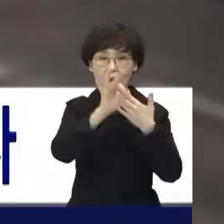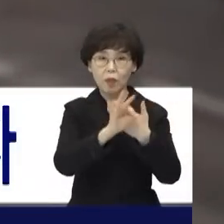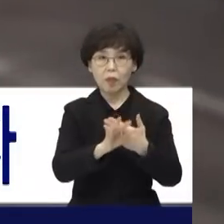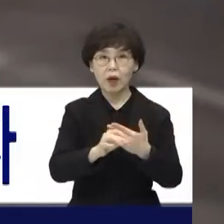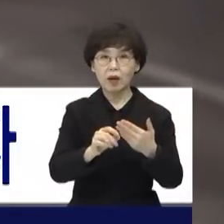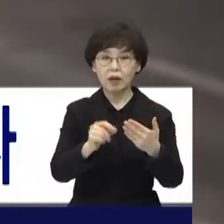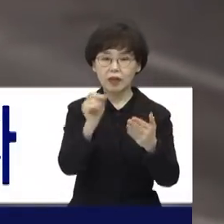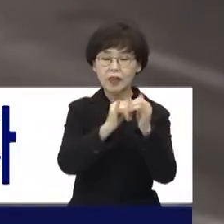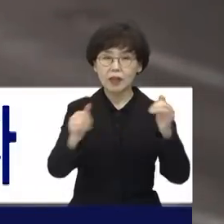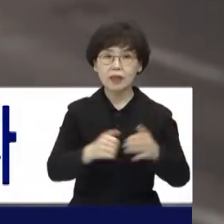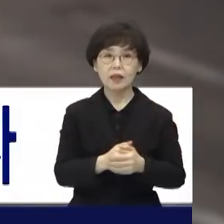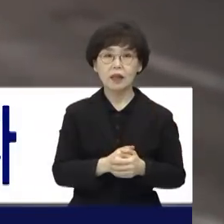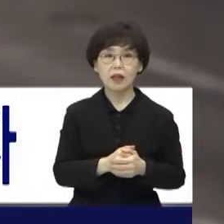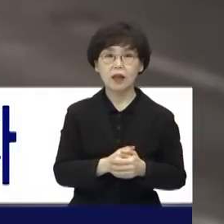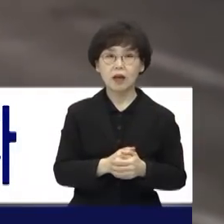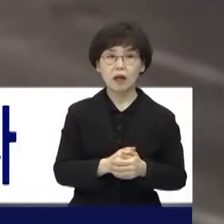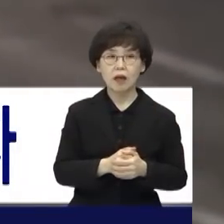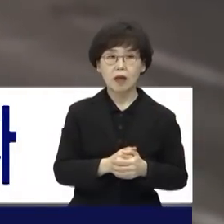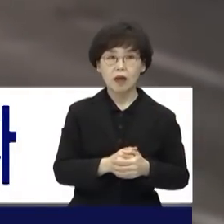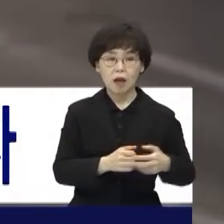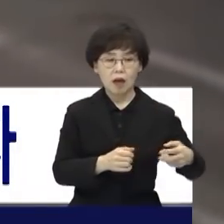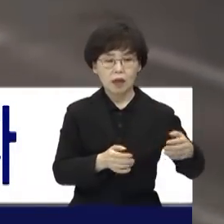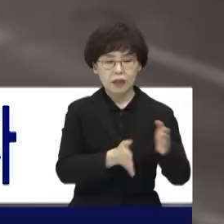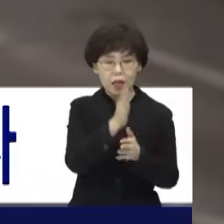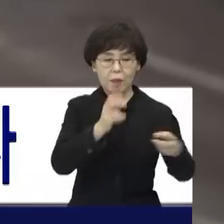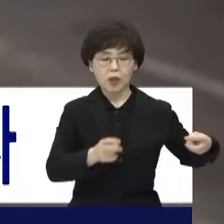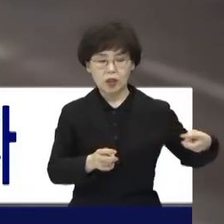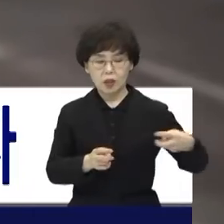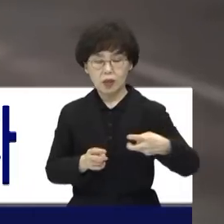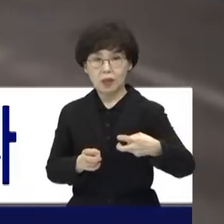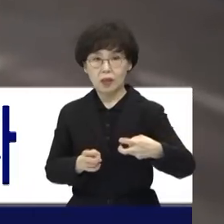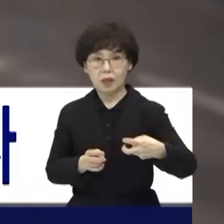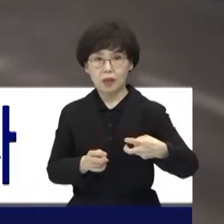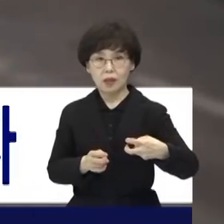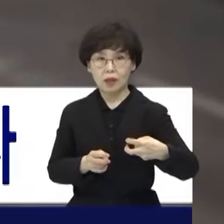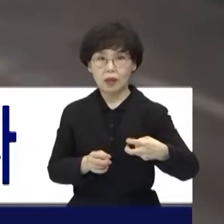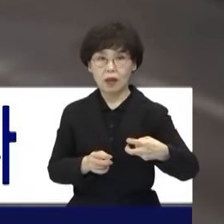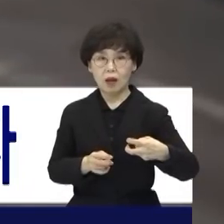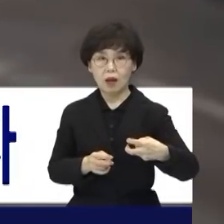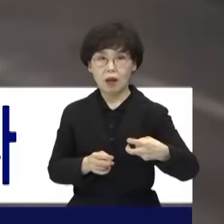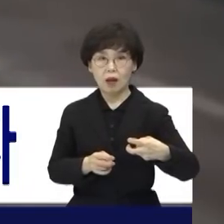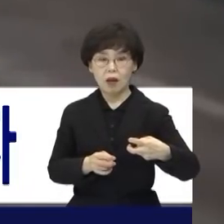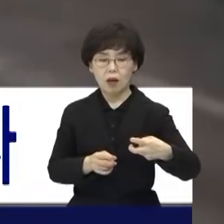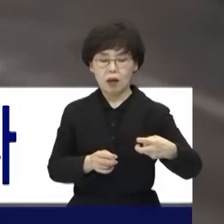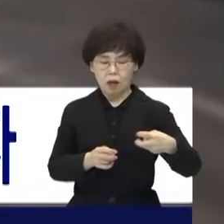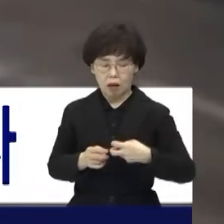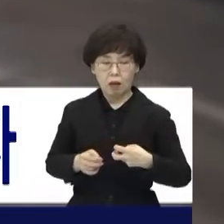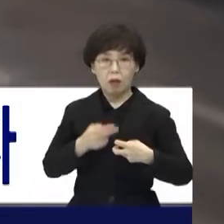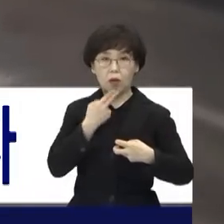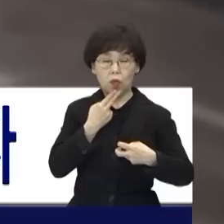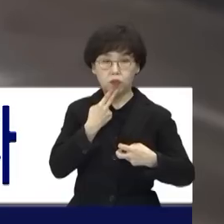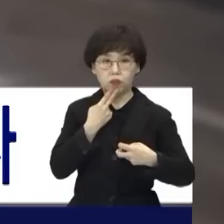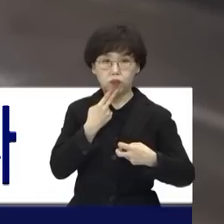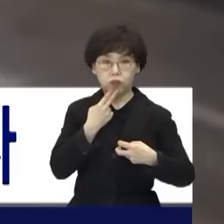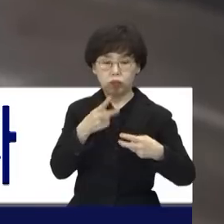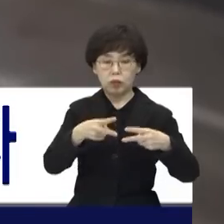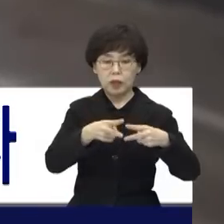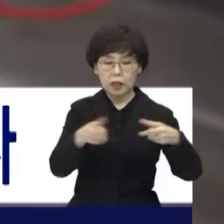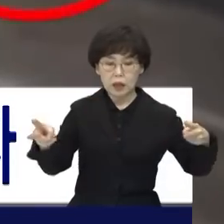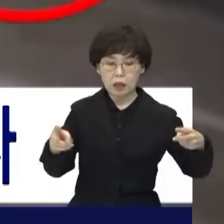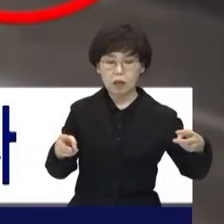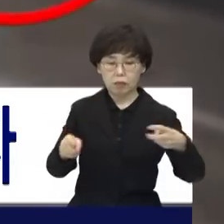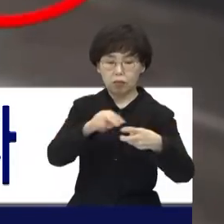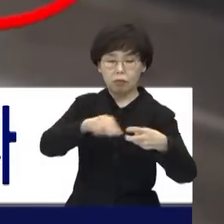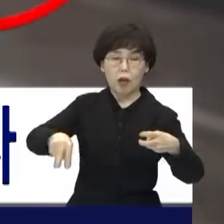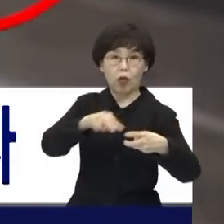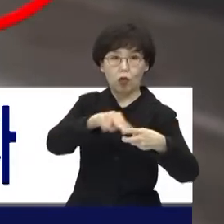글쓴이의 차량과 같은 방향으로 주행 중이던 시내버스가 승강장에 있는 3차선으로 붙지 않고 2차선에서 승객들을 내려주는